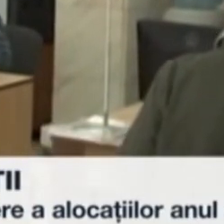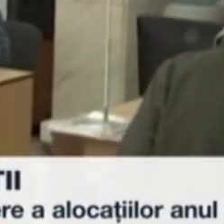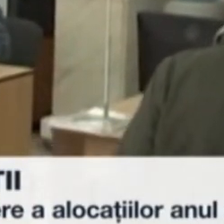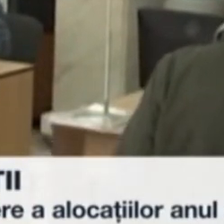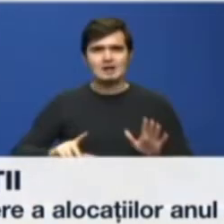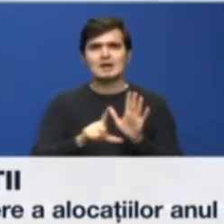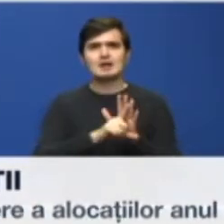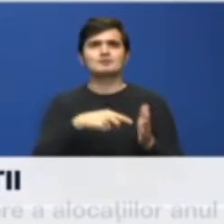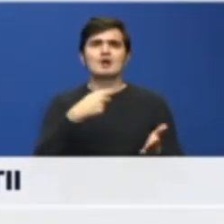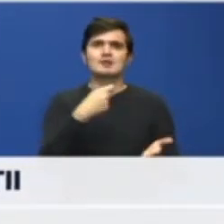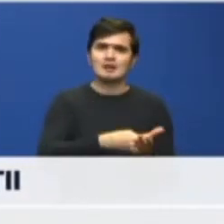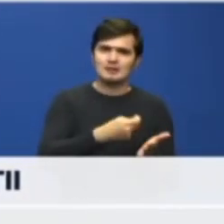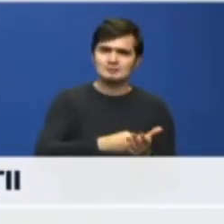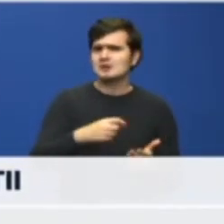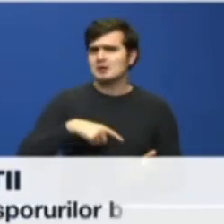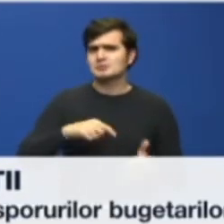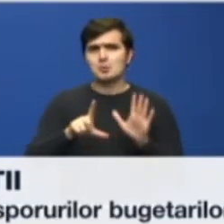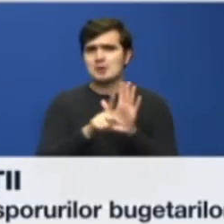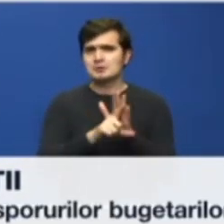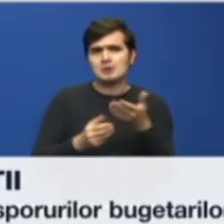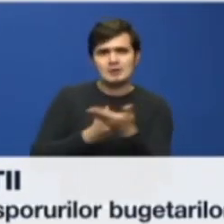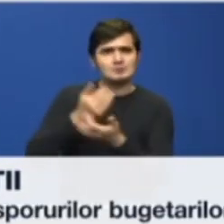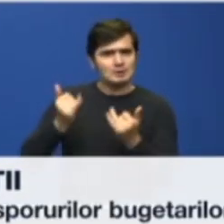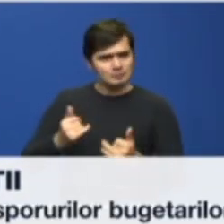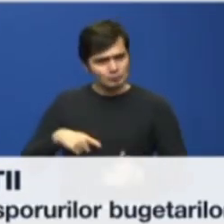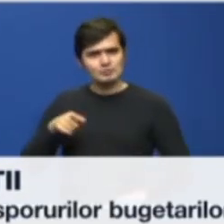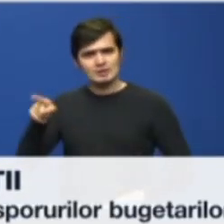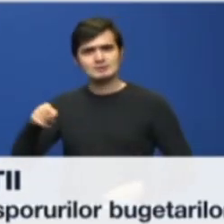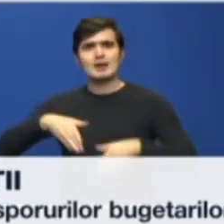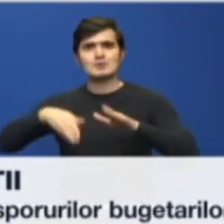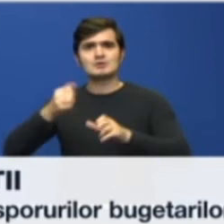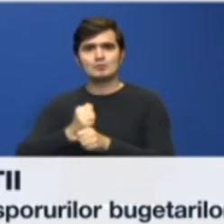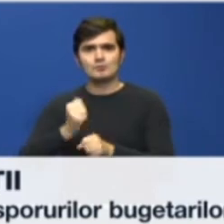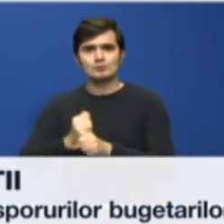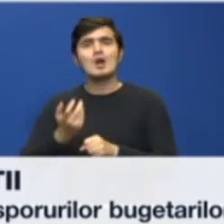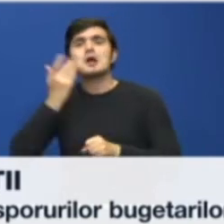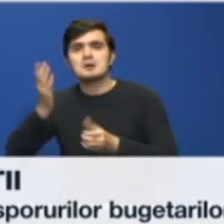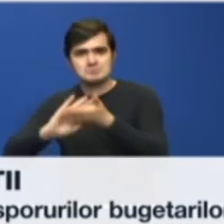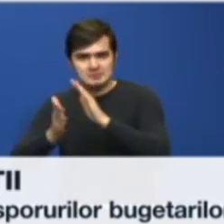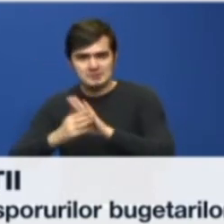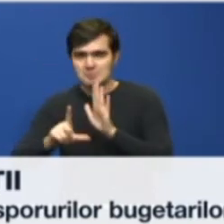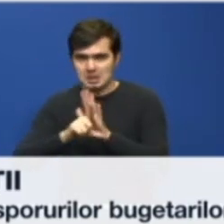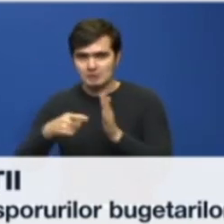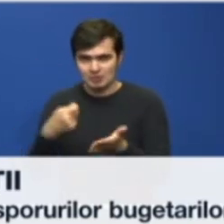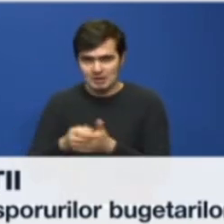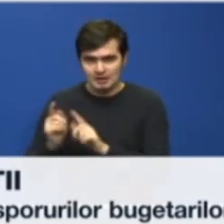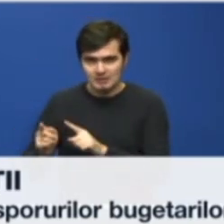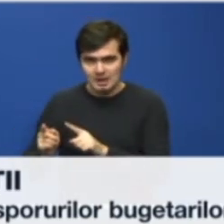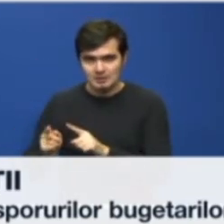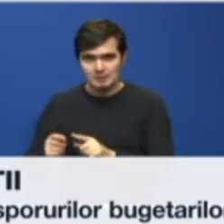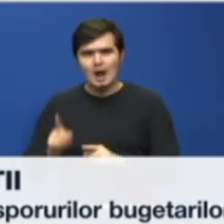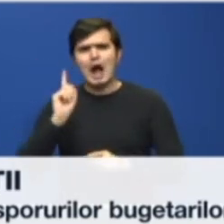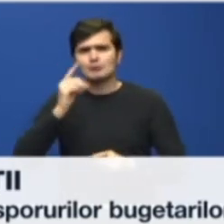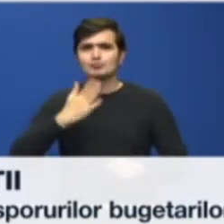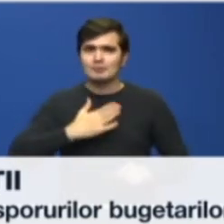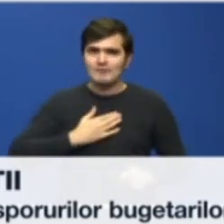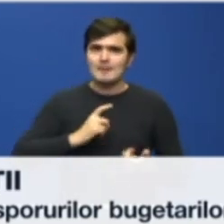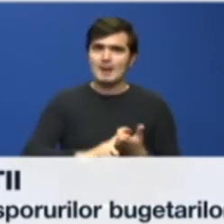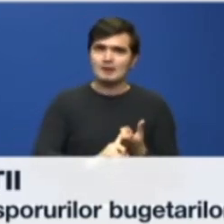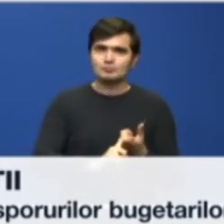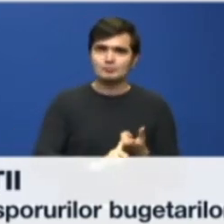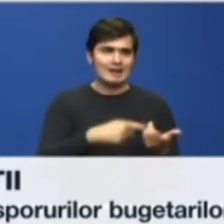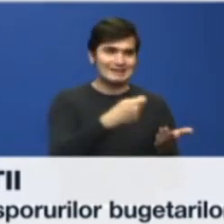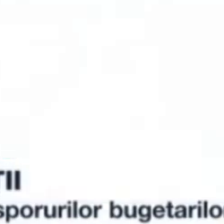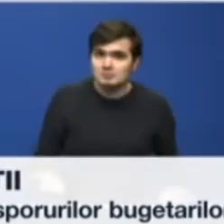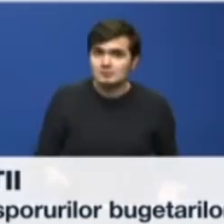legea salarizării, este o lege care se dezbate și acum este la Ministerul Muncii, când va fi legea salarizării, vom avea exact legătura între salariu